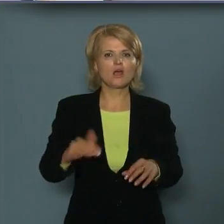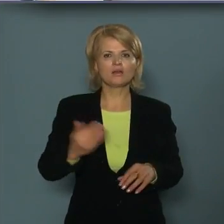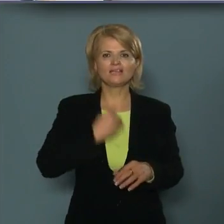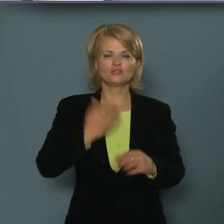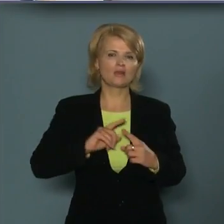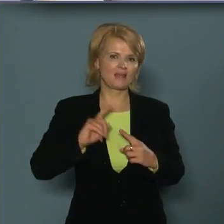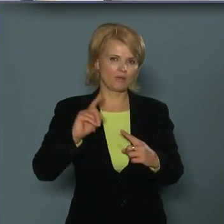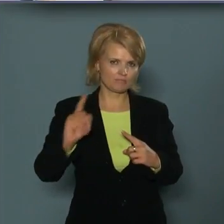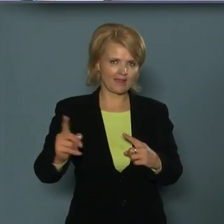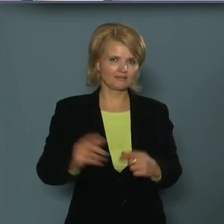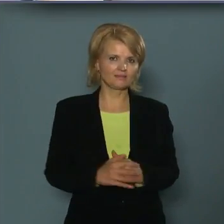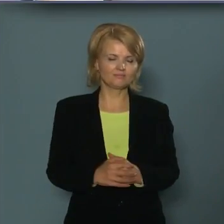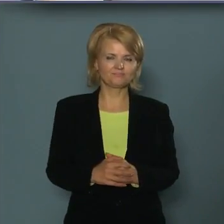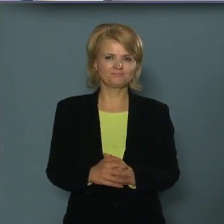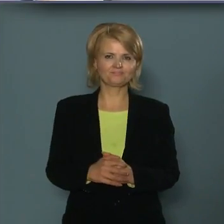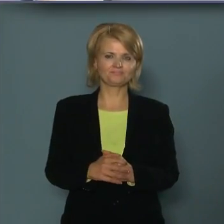ment, és